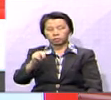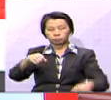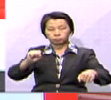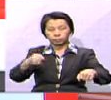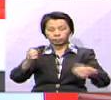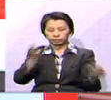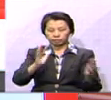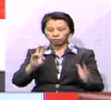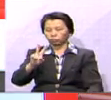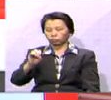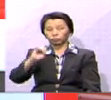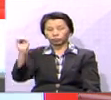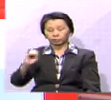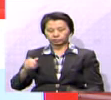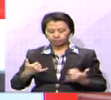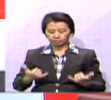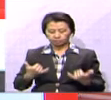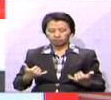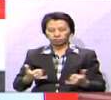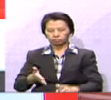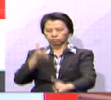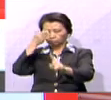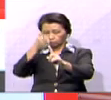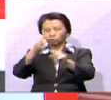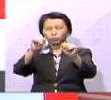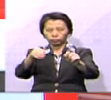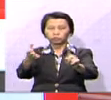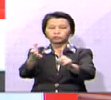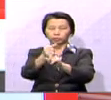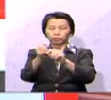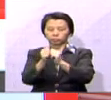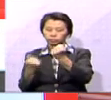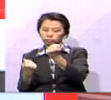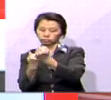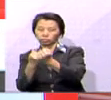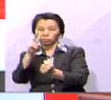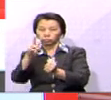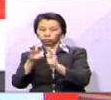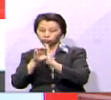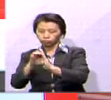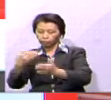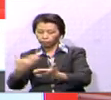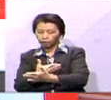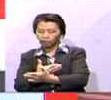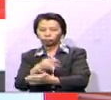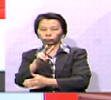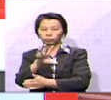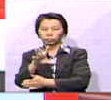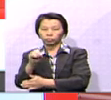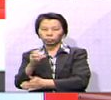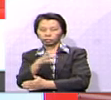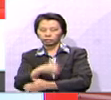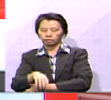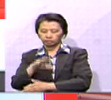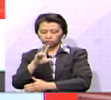berbanding 20% ketika ini. Sasaran itu mampu dicapai dengan sokongan dua model baru KTM Duke 250 dan